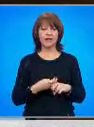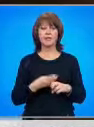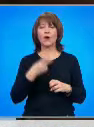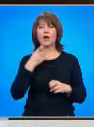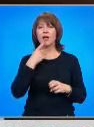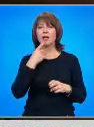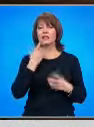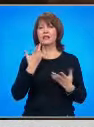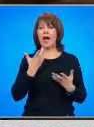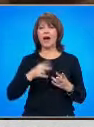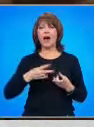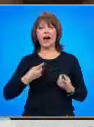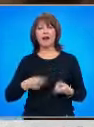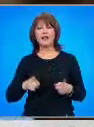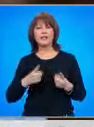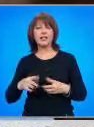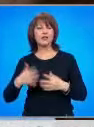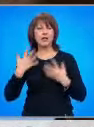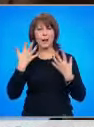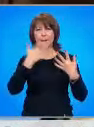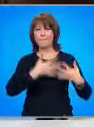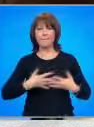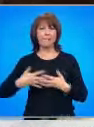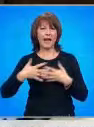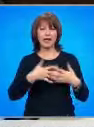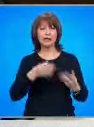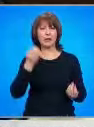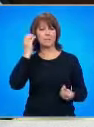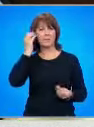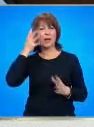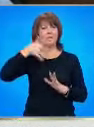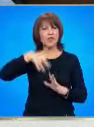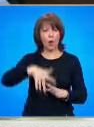образна диагностика, психология, съответно